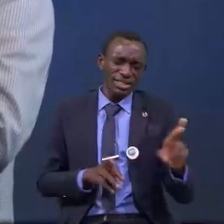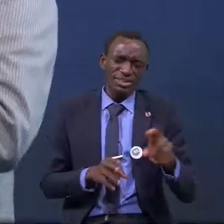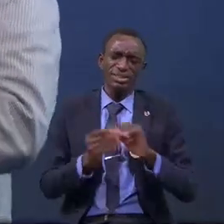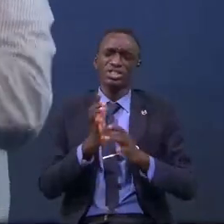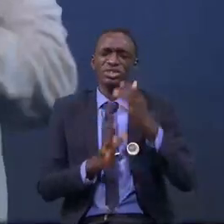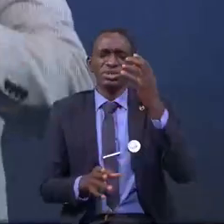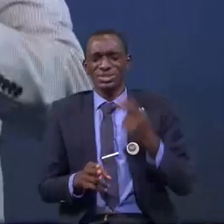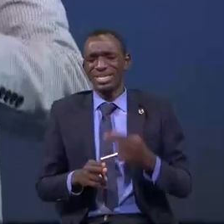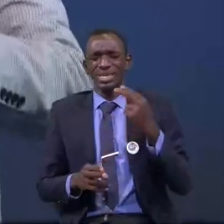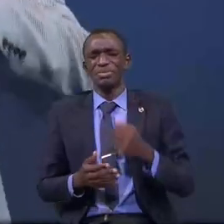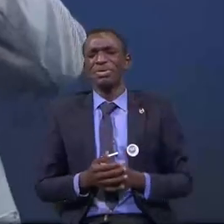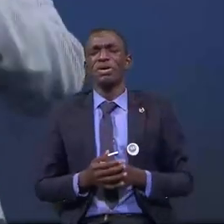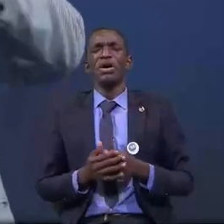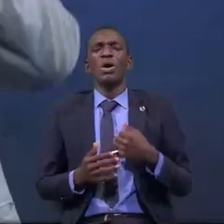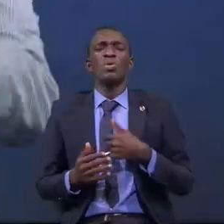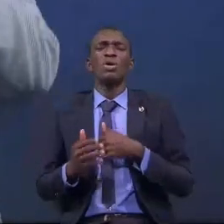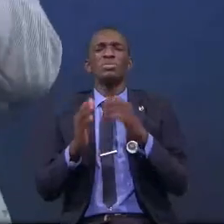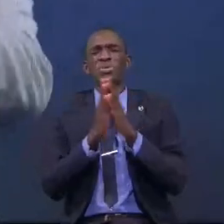délivrance est prête.